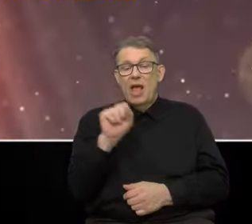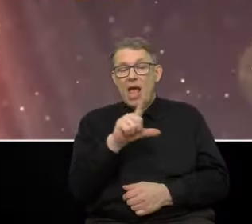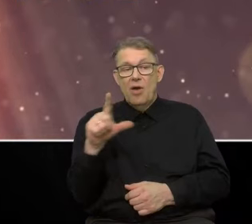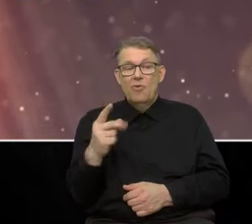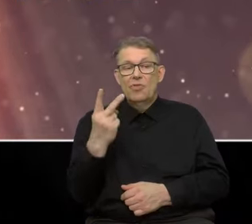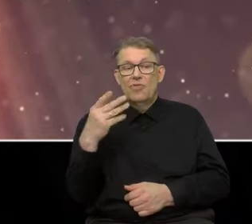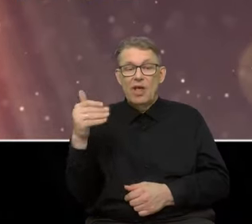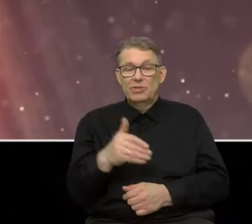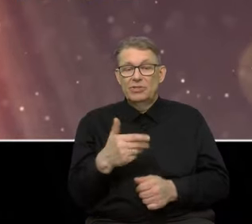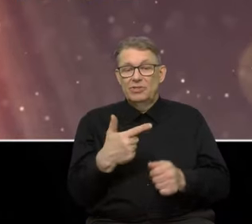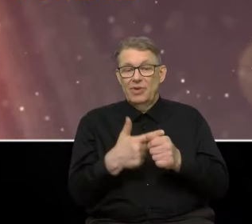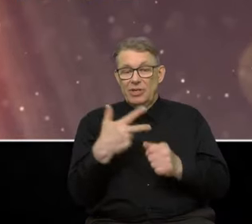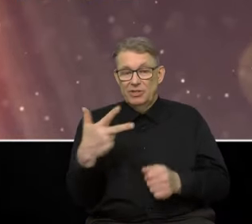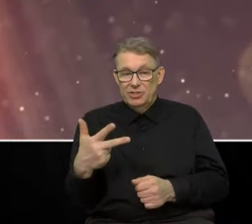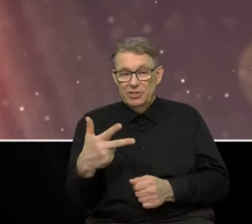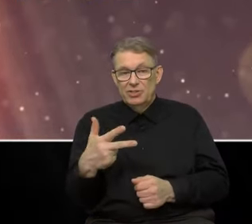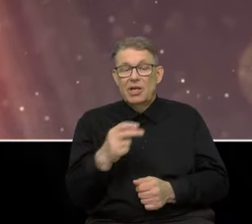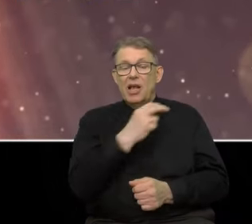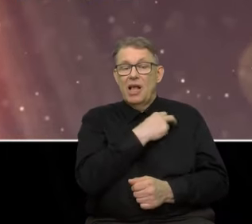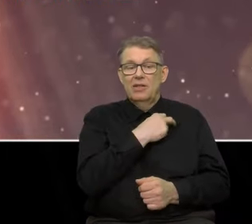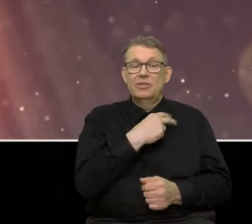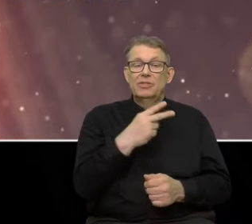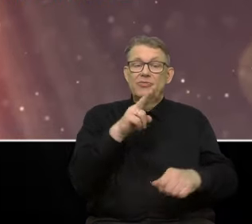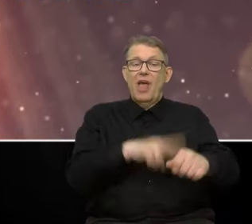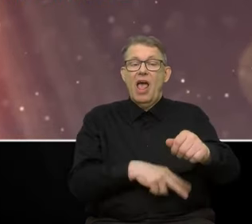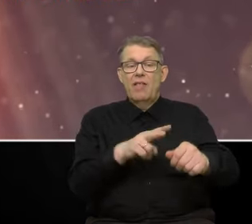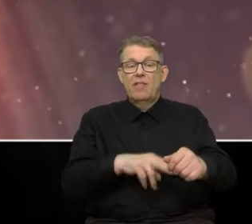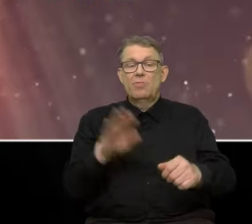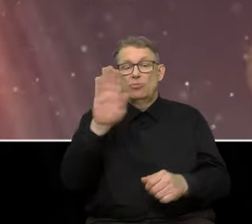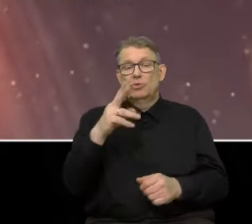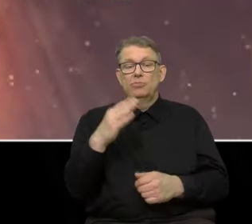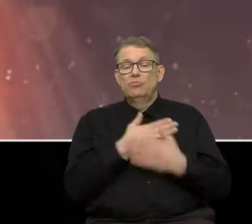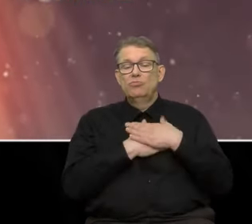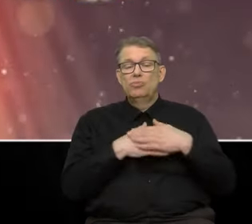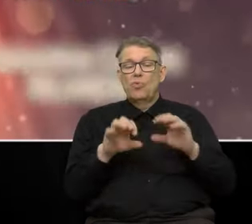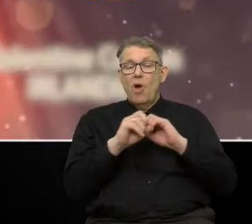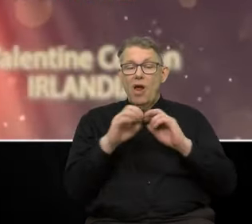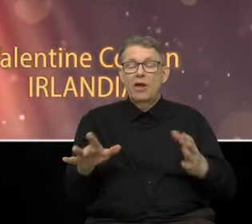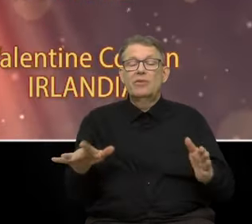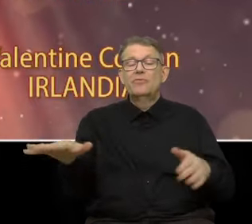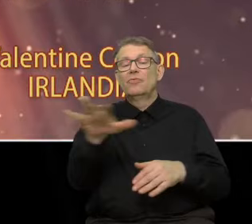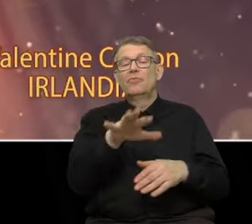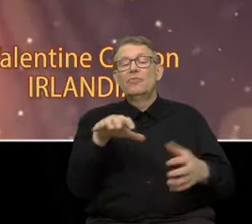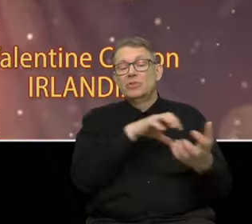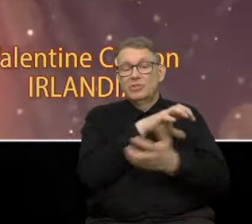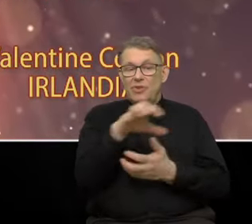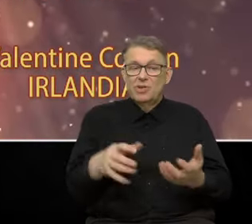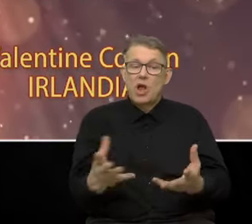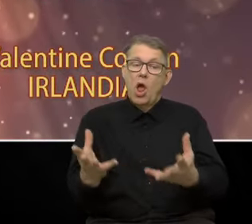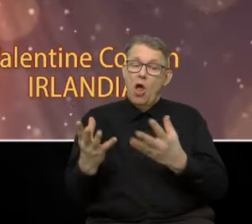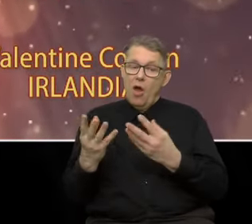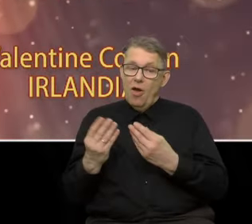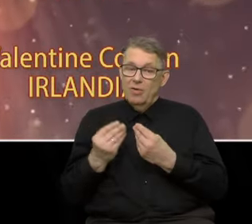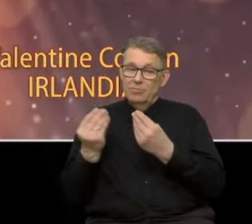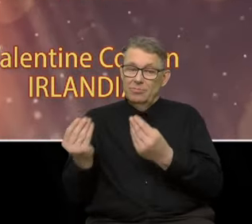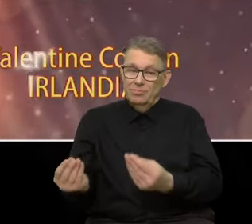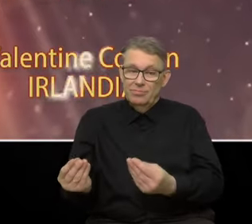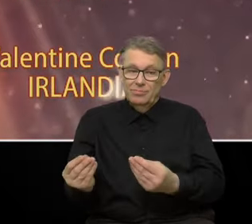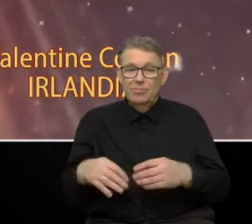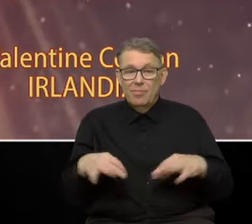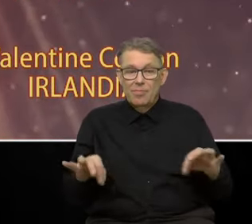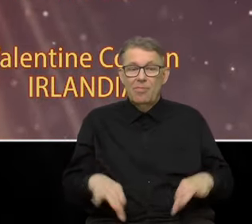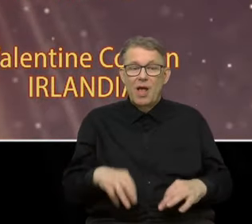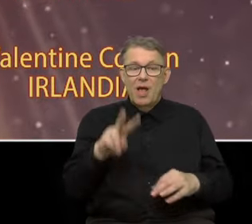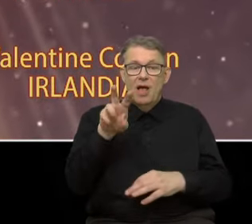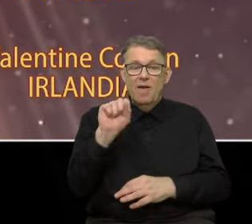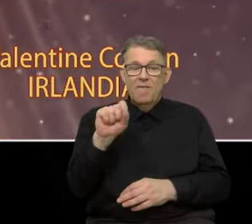2023 w kategorii Świadek Bożego Miłosierdzia w świecie otrzymuje pan